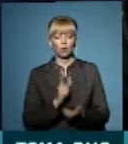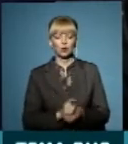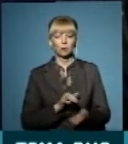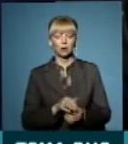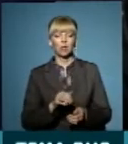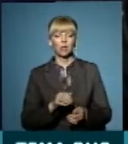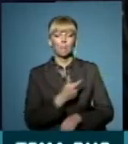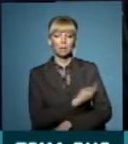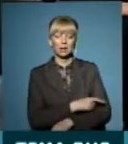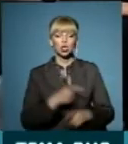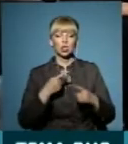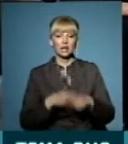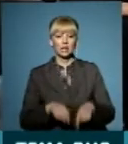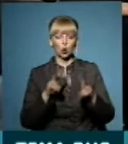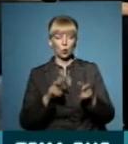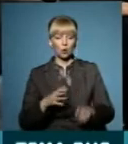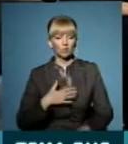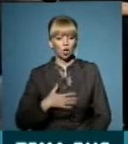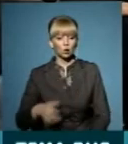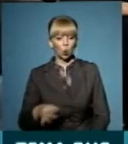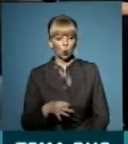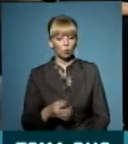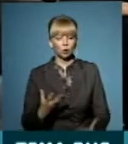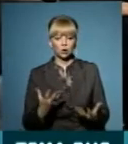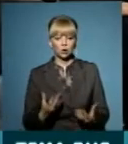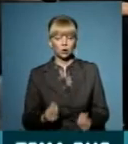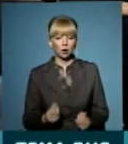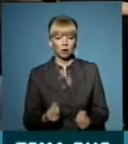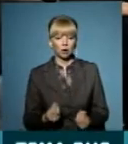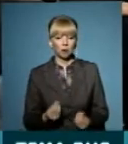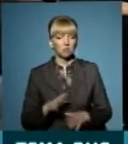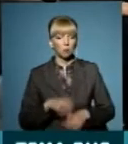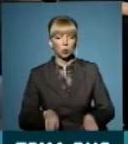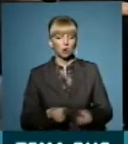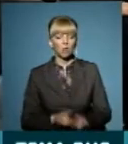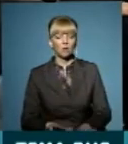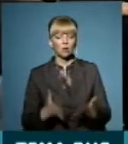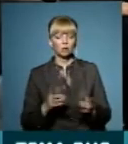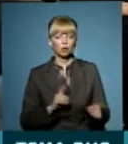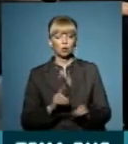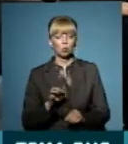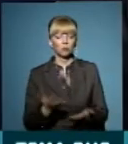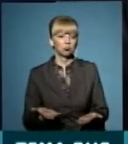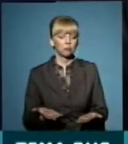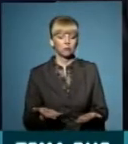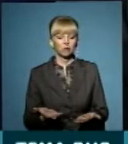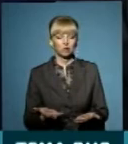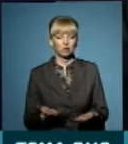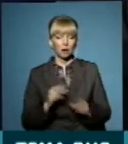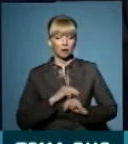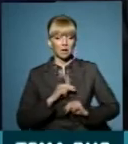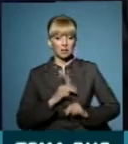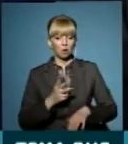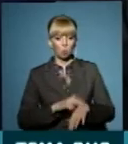медичний та технічний огляд. Ну, у нас в області, я можу вам сказати, що ще не було такого випадку, щоб десь